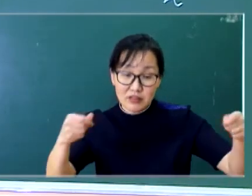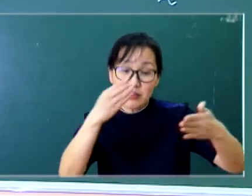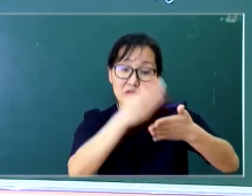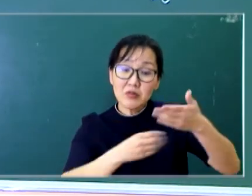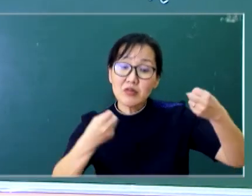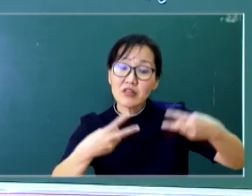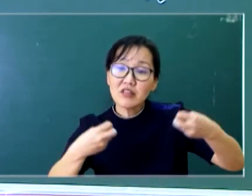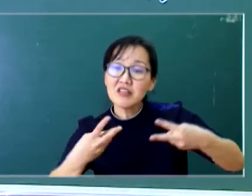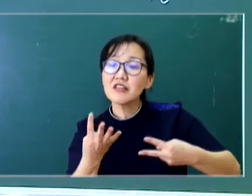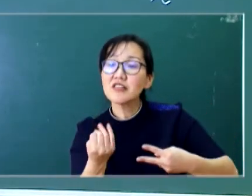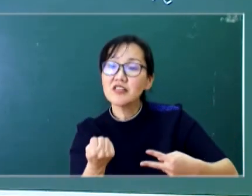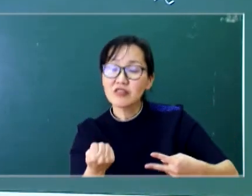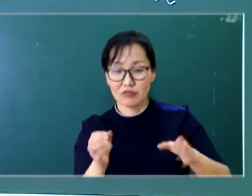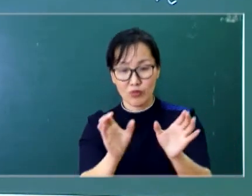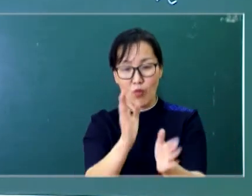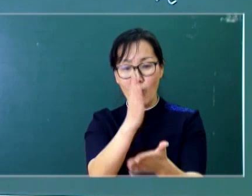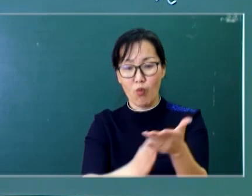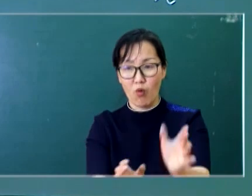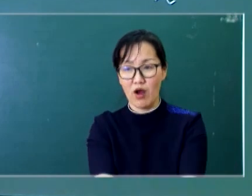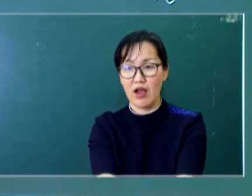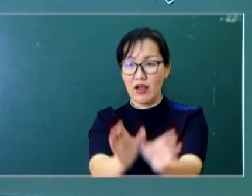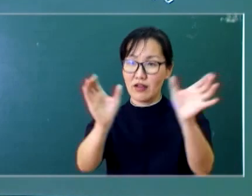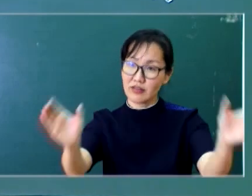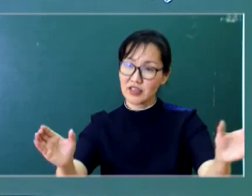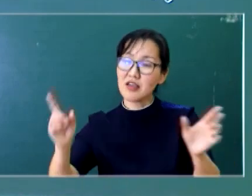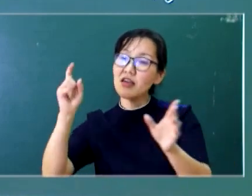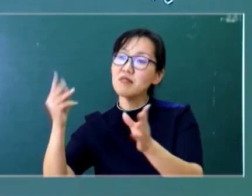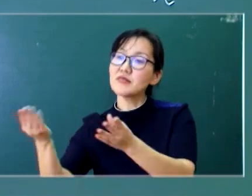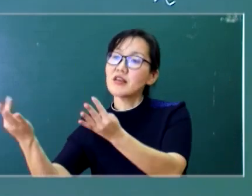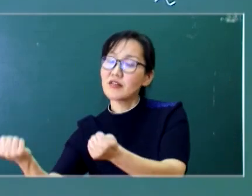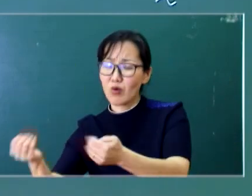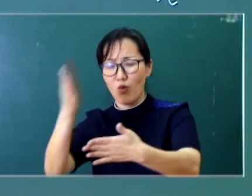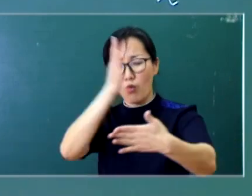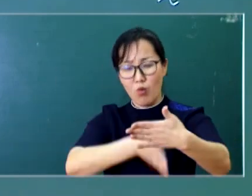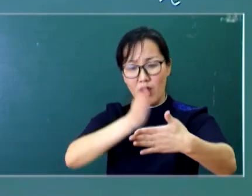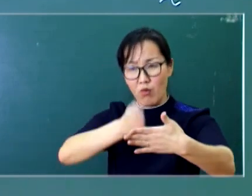тэнцүү хэсэг тувах учраас за багш нь ингээд 5 хуваачээ.